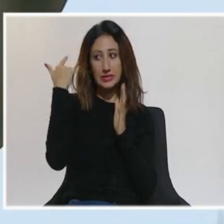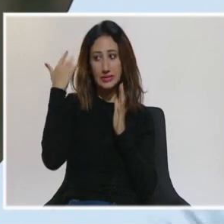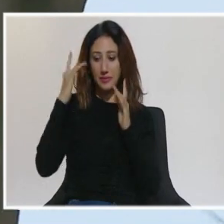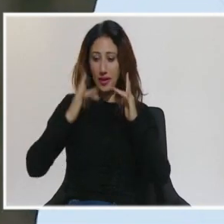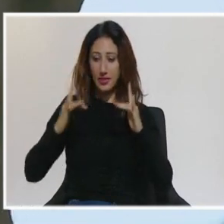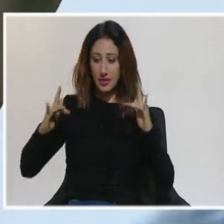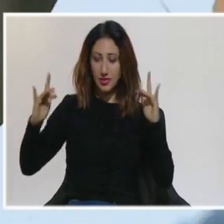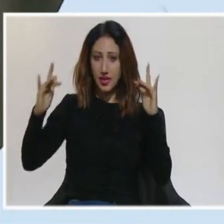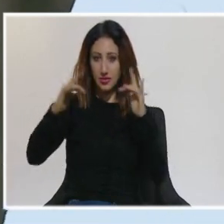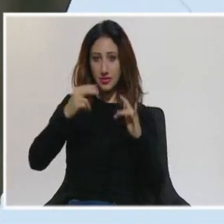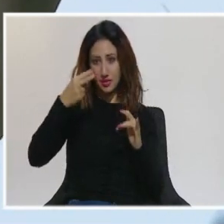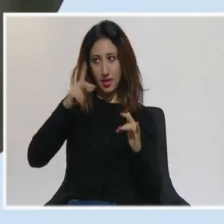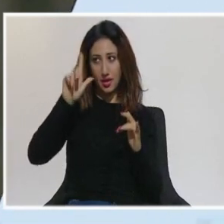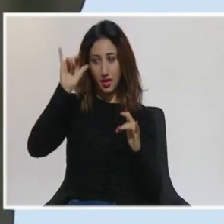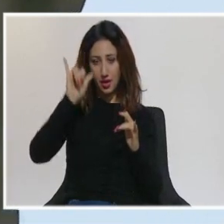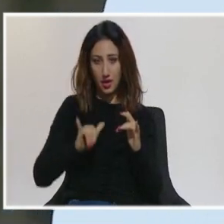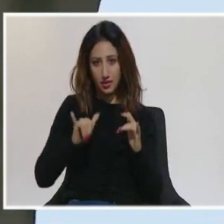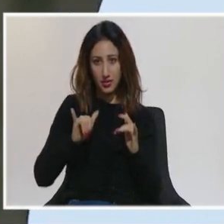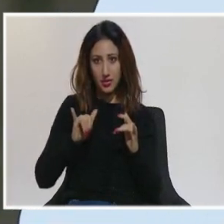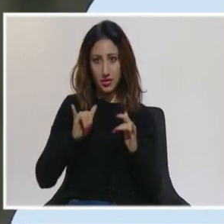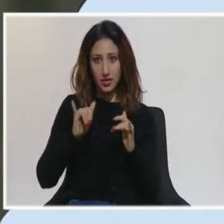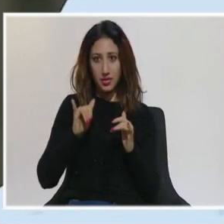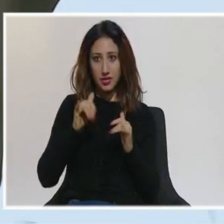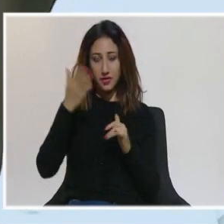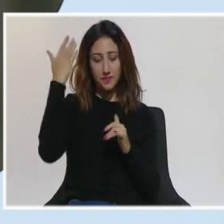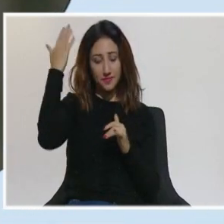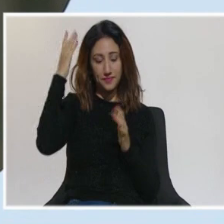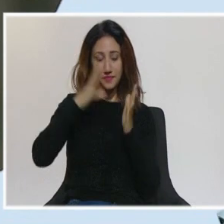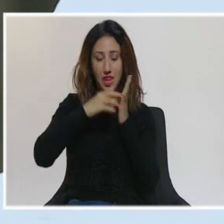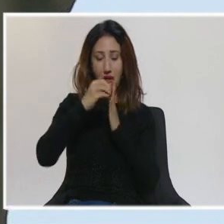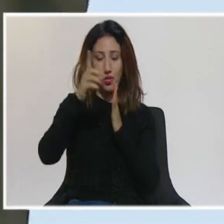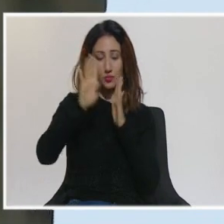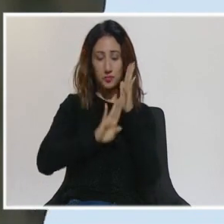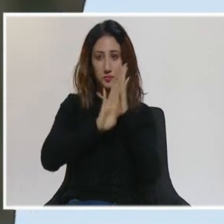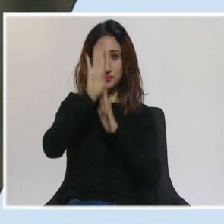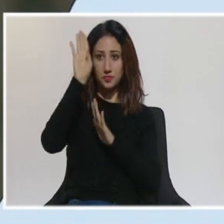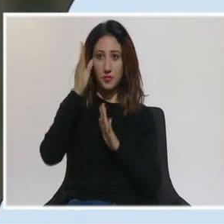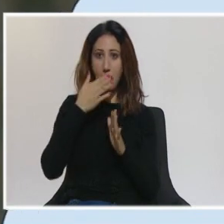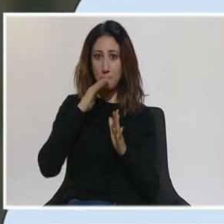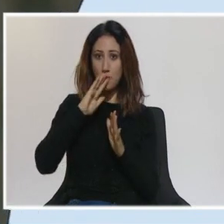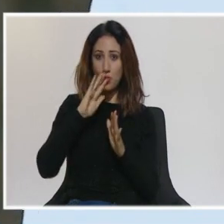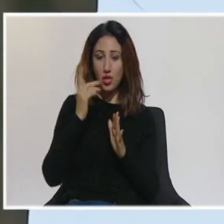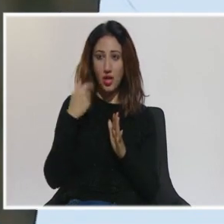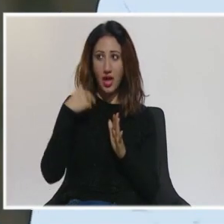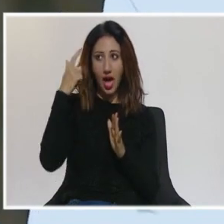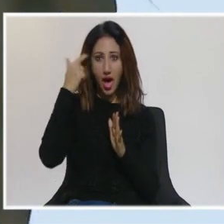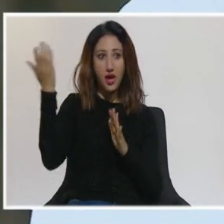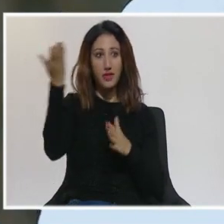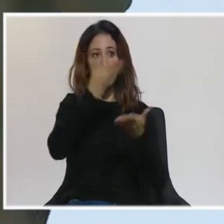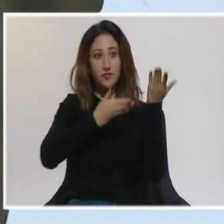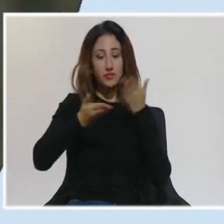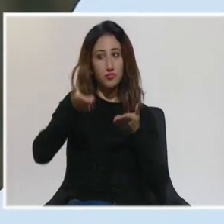علي الحجار بقى، والزمان في بدايات الصعود. يعني ربنا كرمني ان عرفت ناس